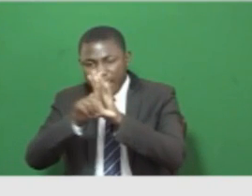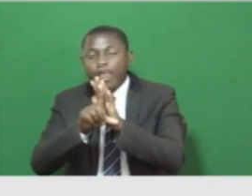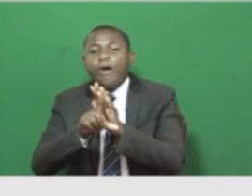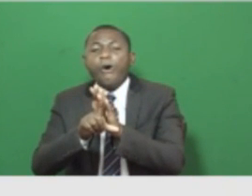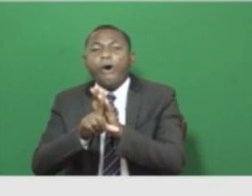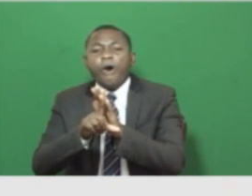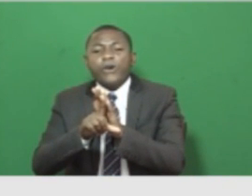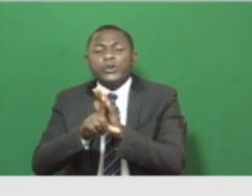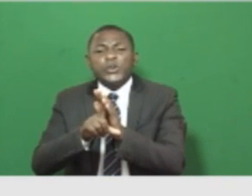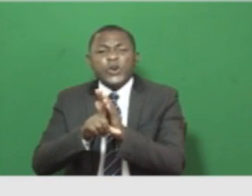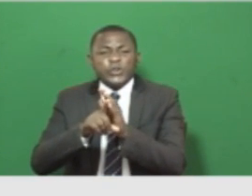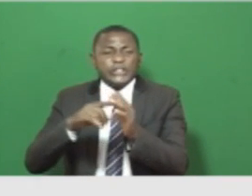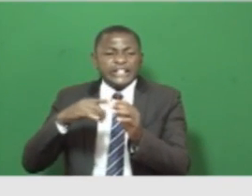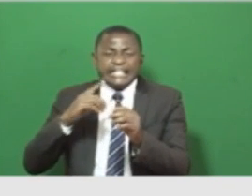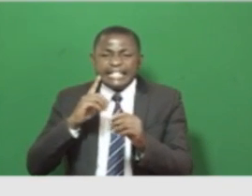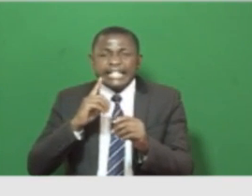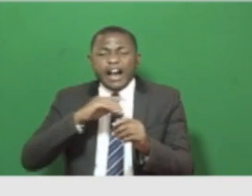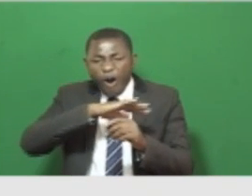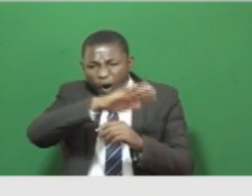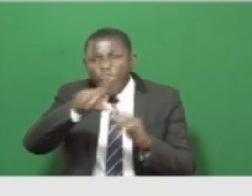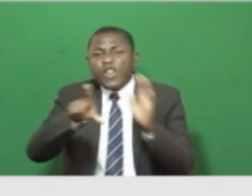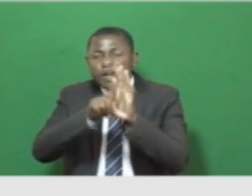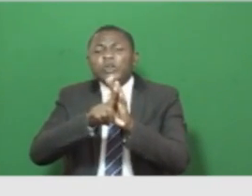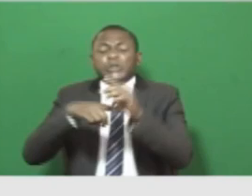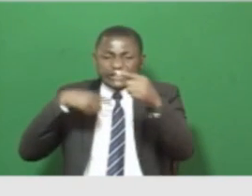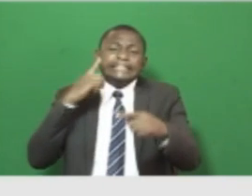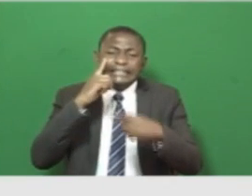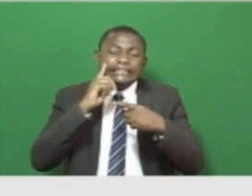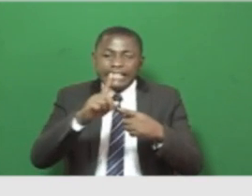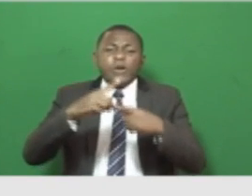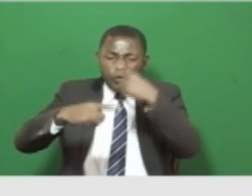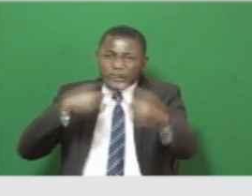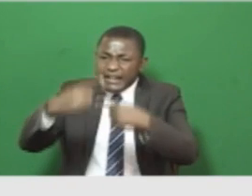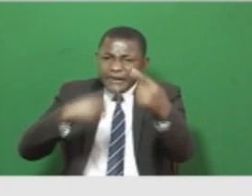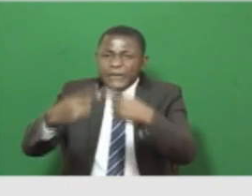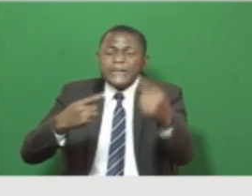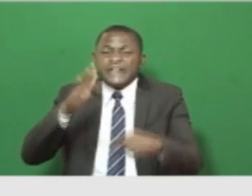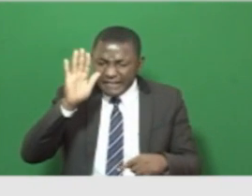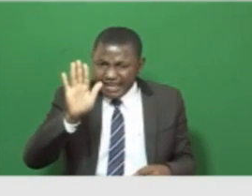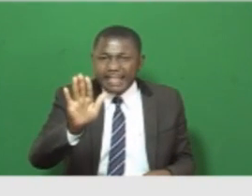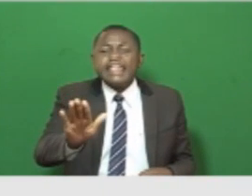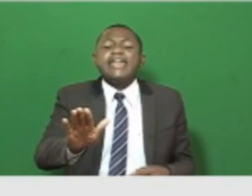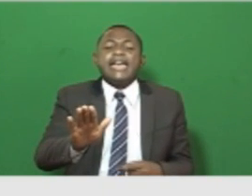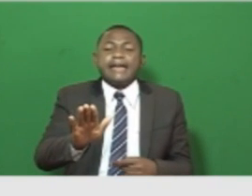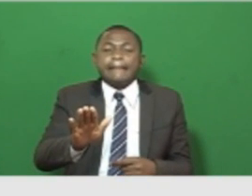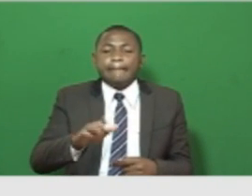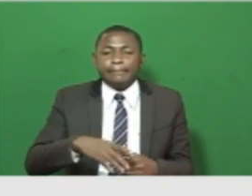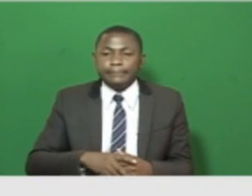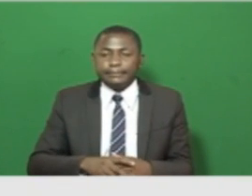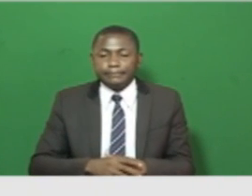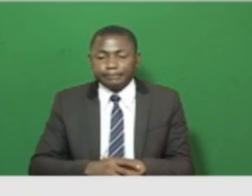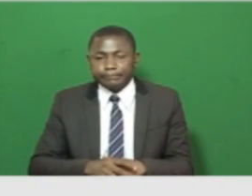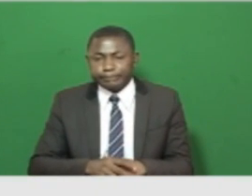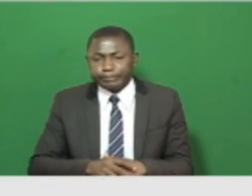kwazvo ndinoti kwamuri kusvikira denga nepasi zvichipfuura yota imwe kana tsanga imwe yemurayiro